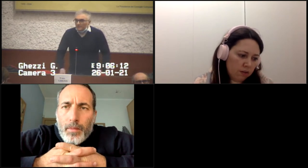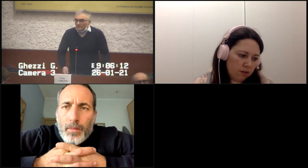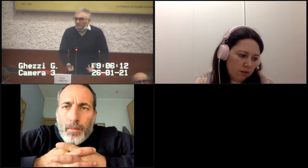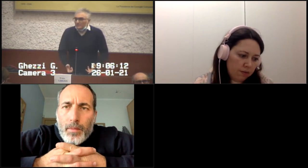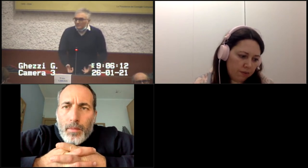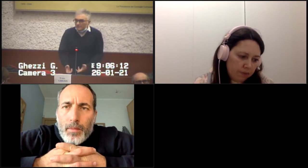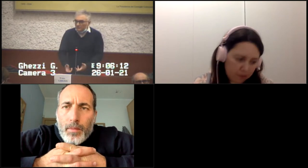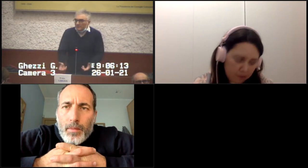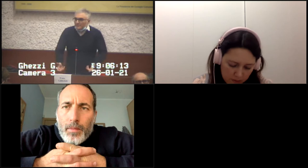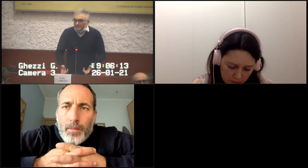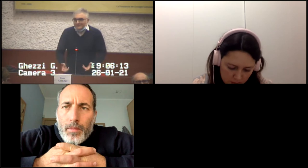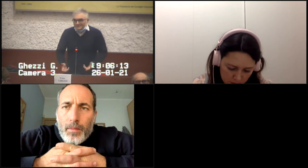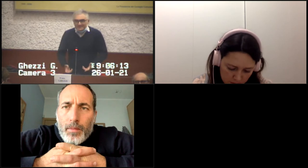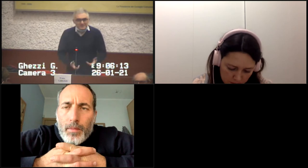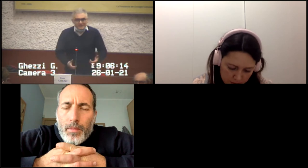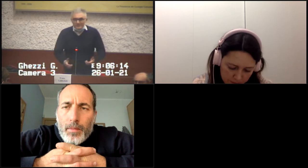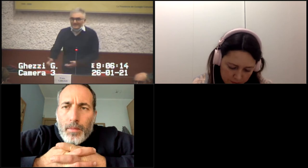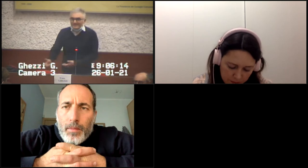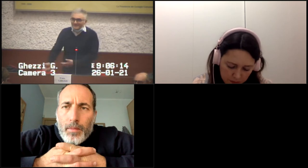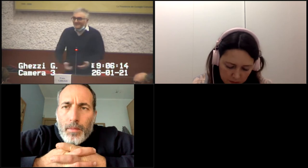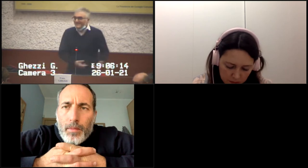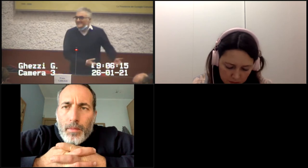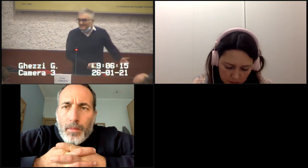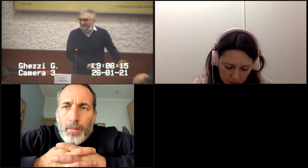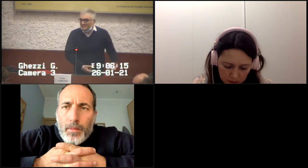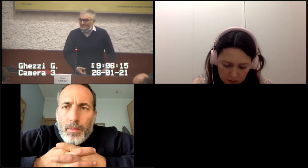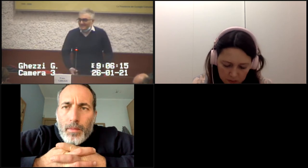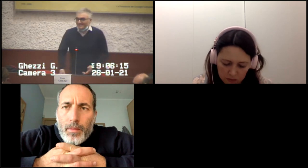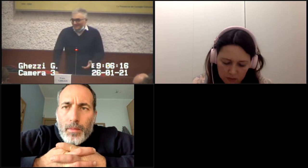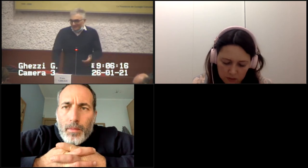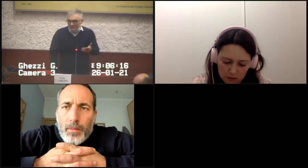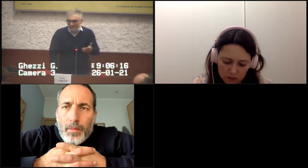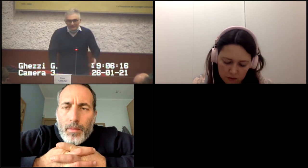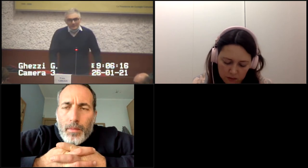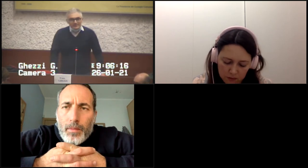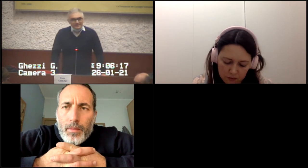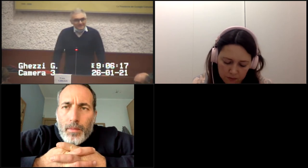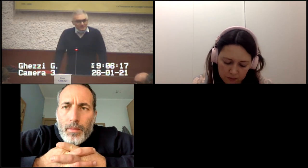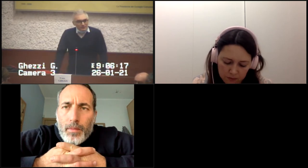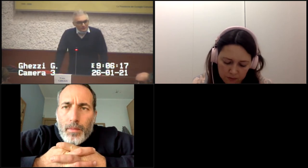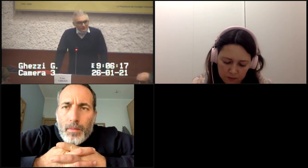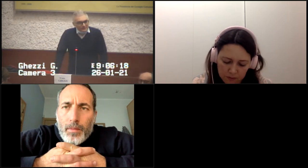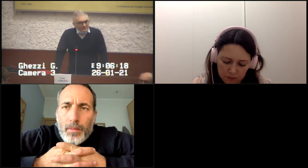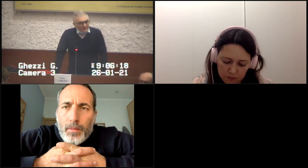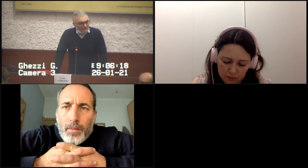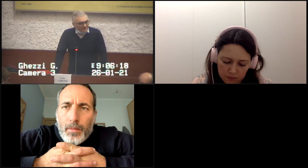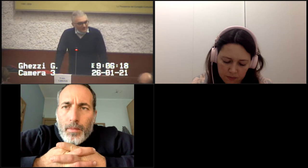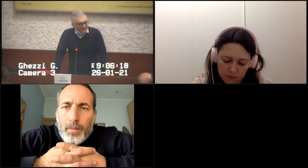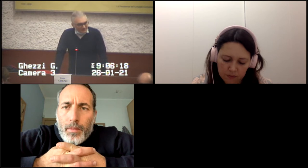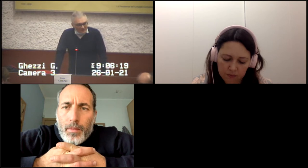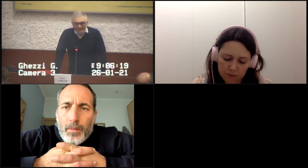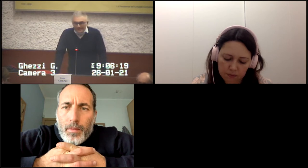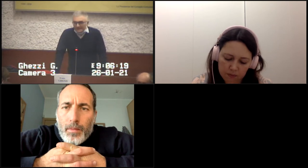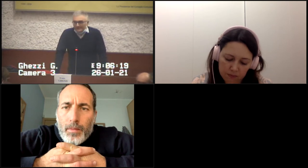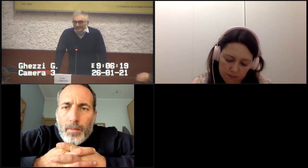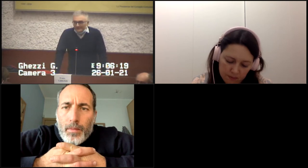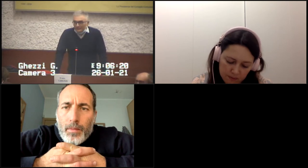scusa, non avete approvato, adesso dovrebbe, sì, calma, ma non è che si cambia, insomma, chi fa politica da molto più tempo di me lo sa